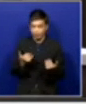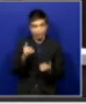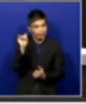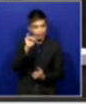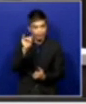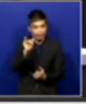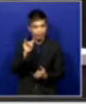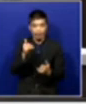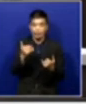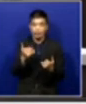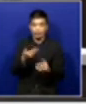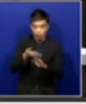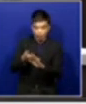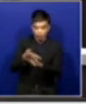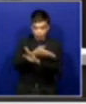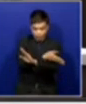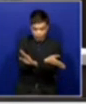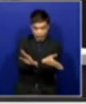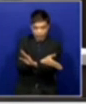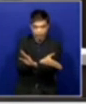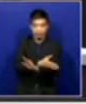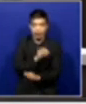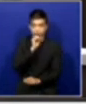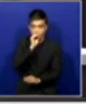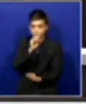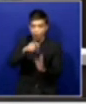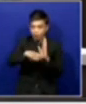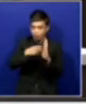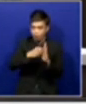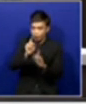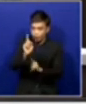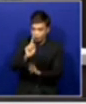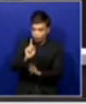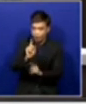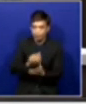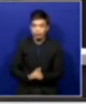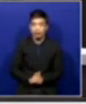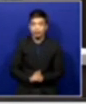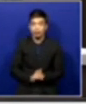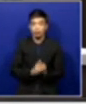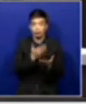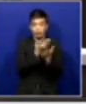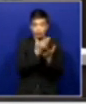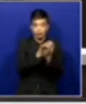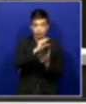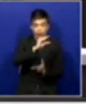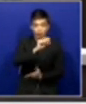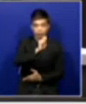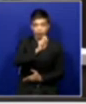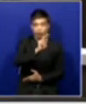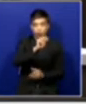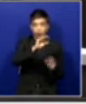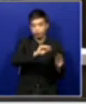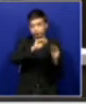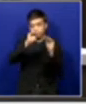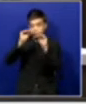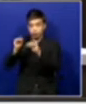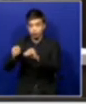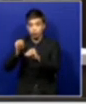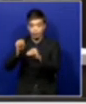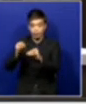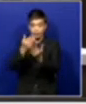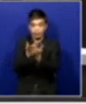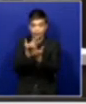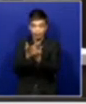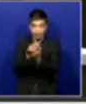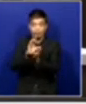านประธานด้วยความเคารพครับว่าการพิจารณาร่างพระราชบัญญัติโอนงบประมาณรายจ่ายในครั้งนี้นะครับจะ